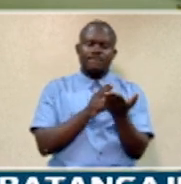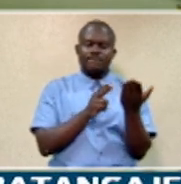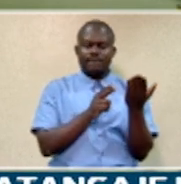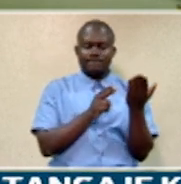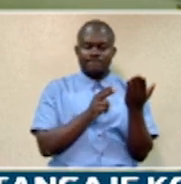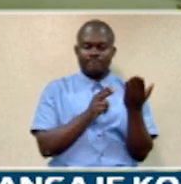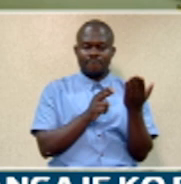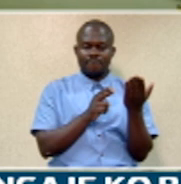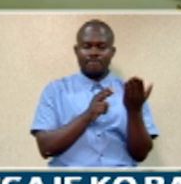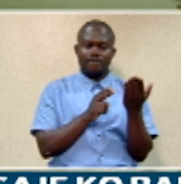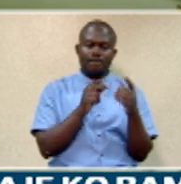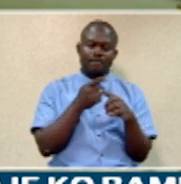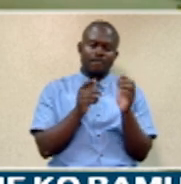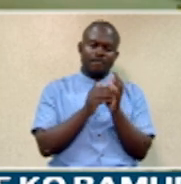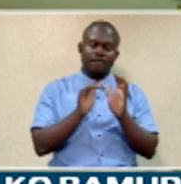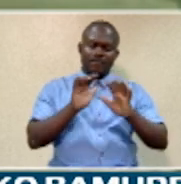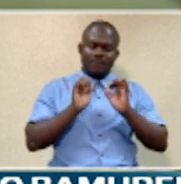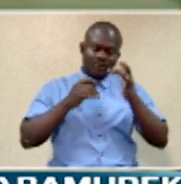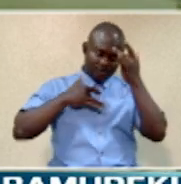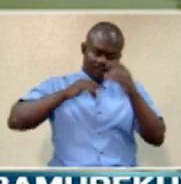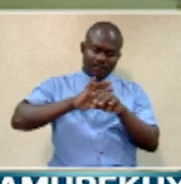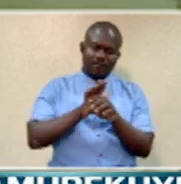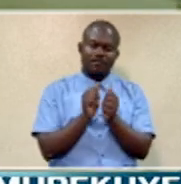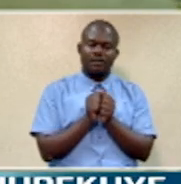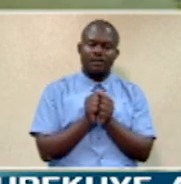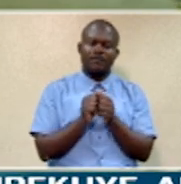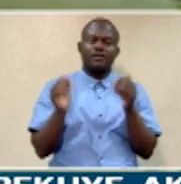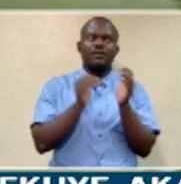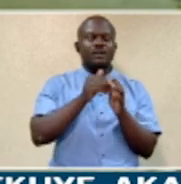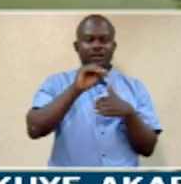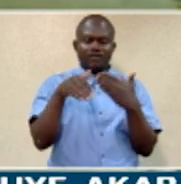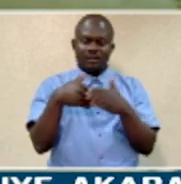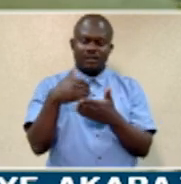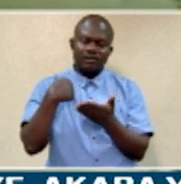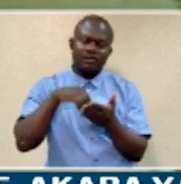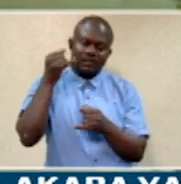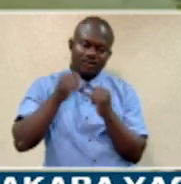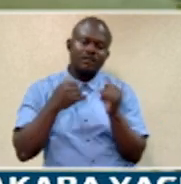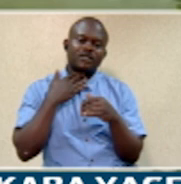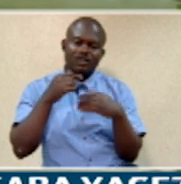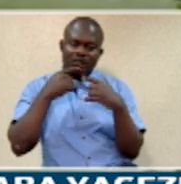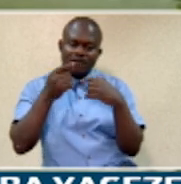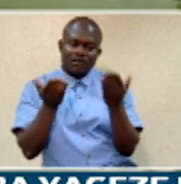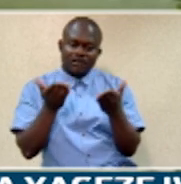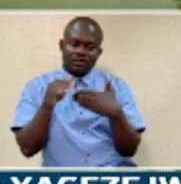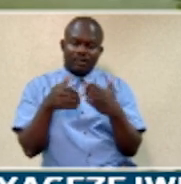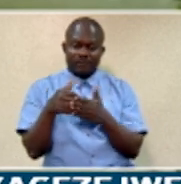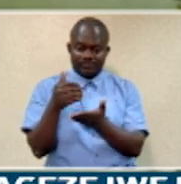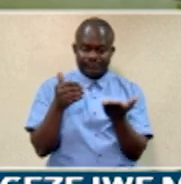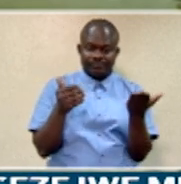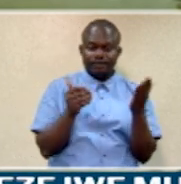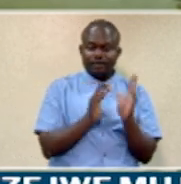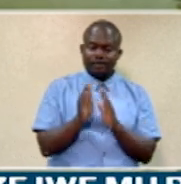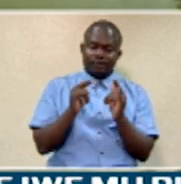amabwiriza ariko yo kwirinda covid ikindi cya nyuma wenda nashaka kongera ni uko abashaka